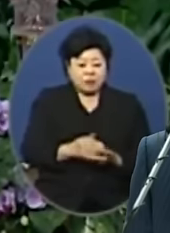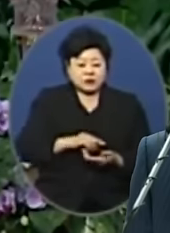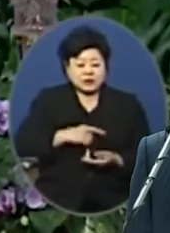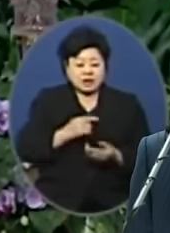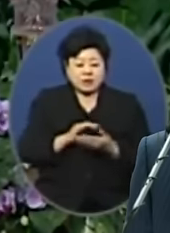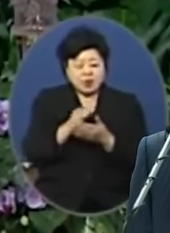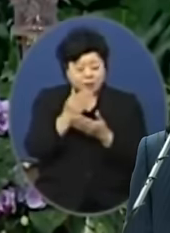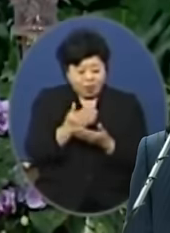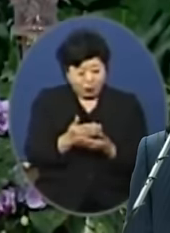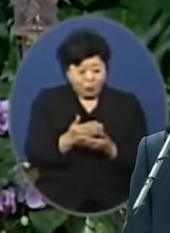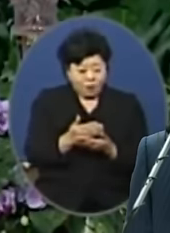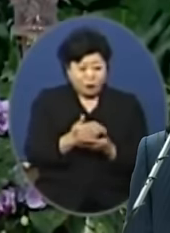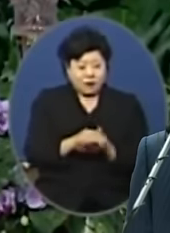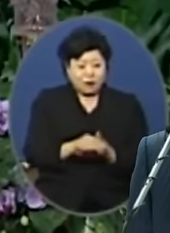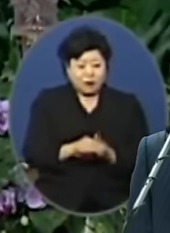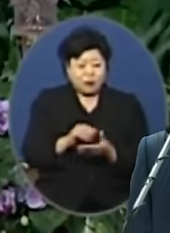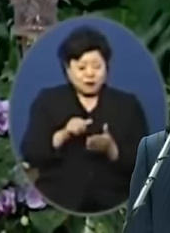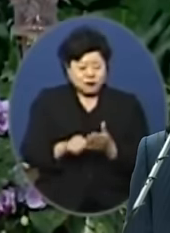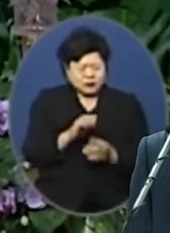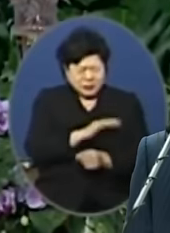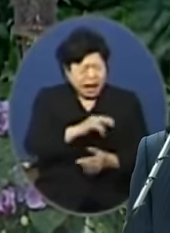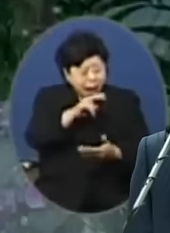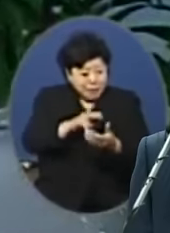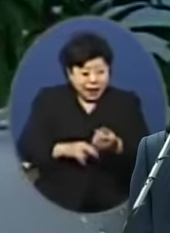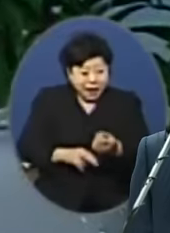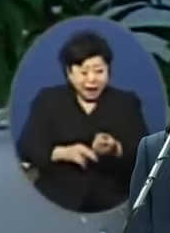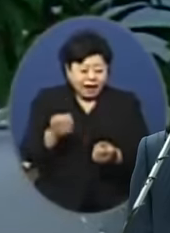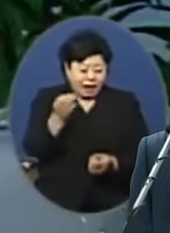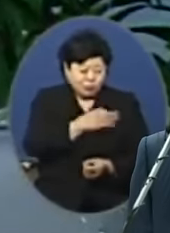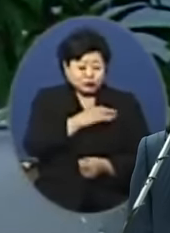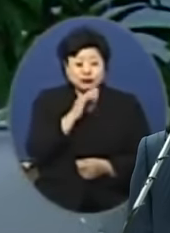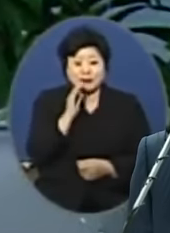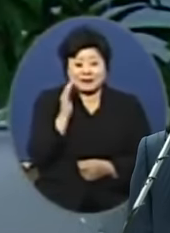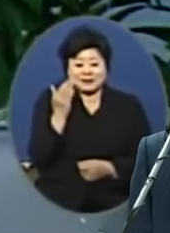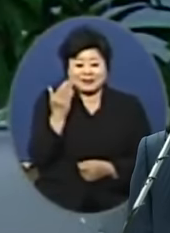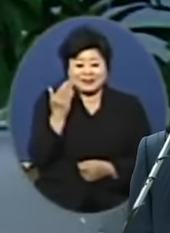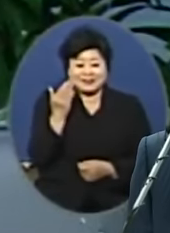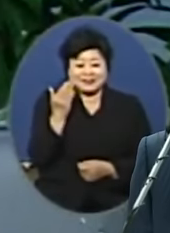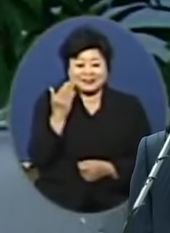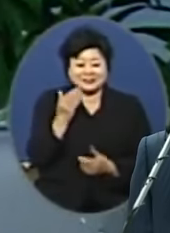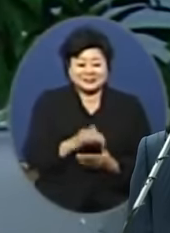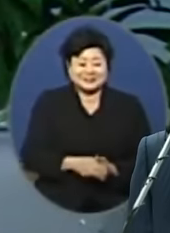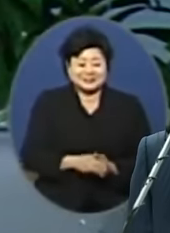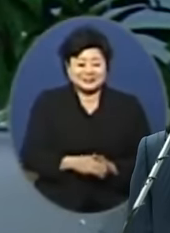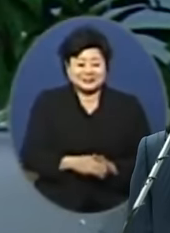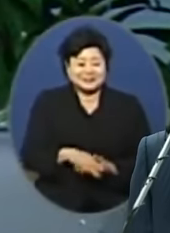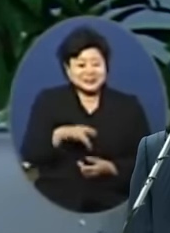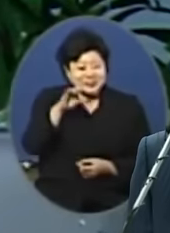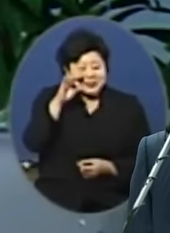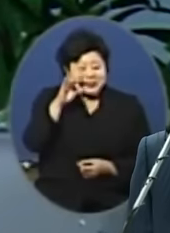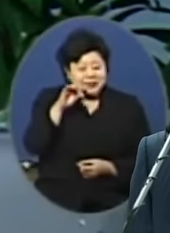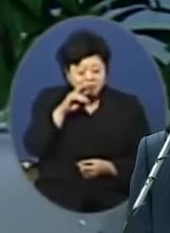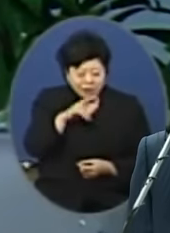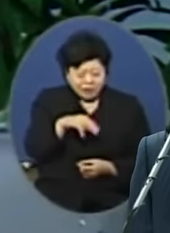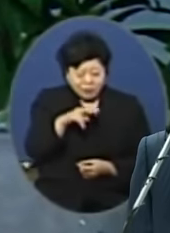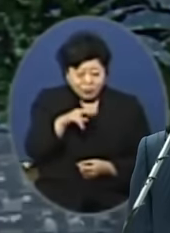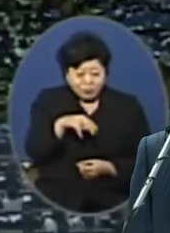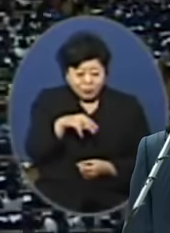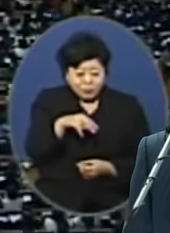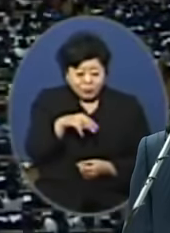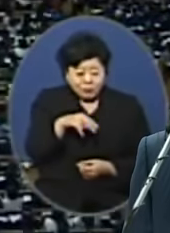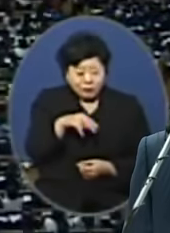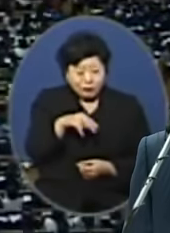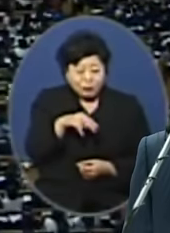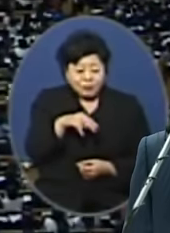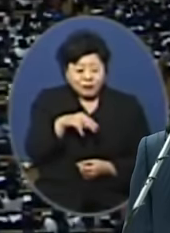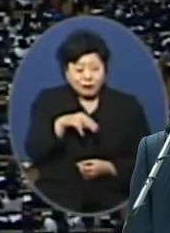변화되고 물건을 잘 팔아서 부자가 되었다는 것입니다. 나는 제일 처음에 이것을 읽고 난 다음에